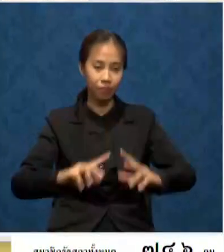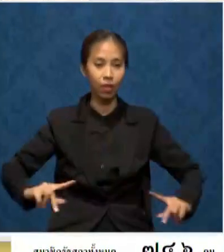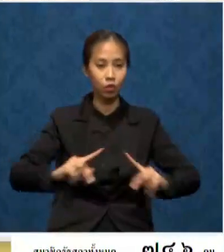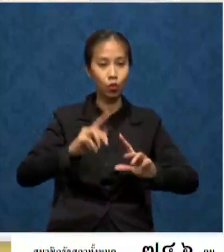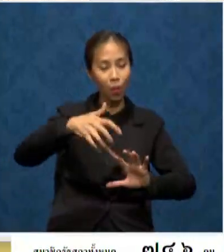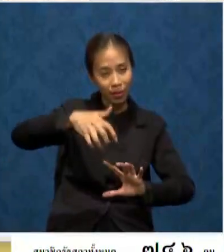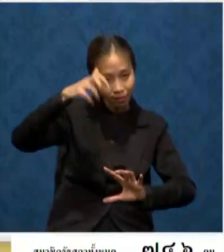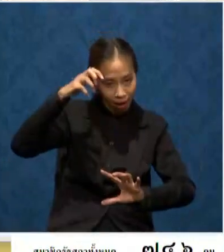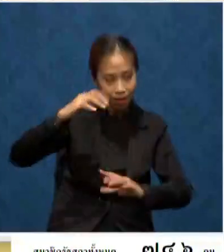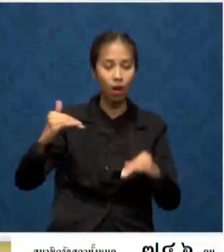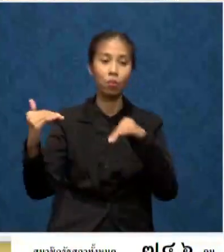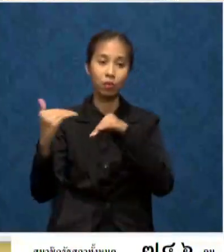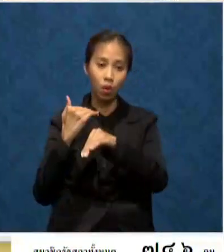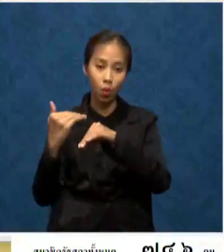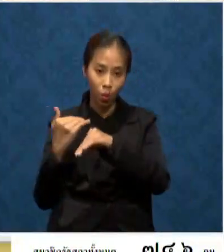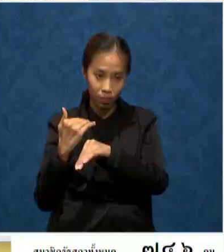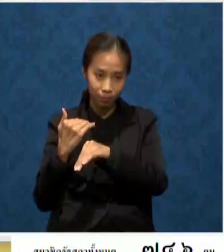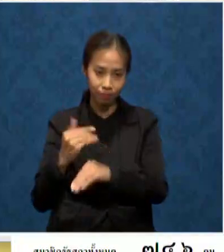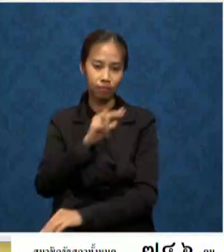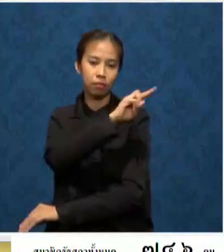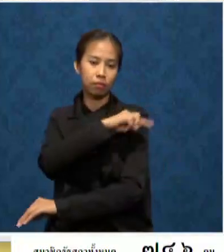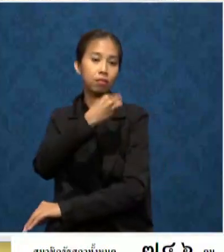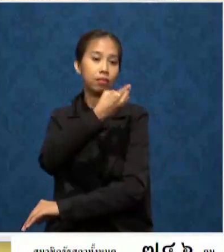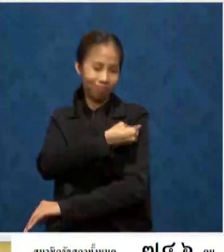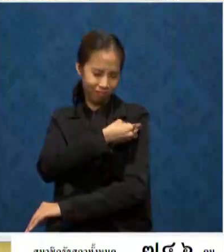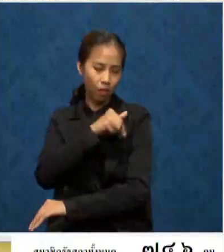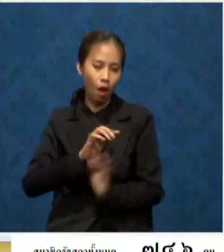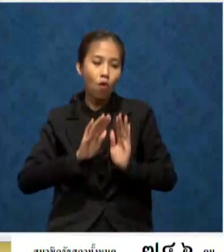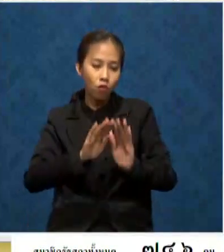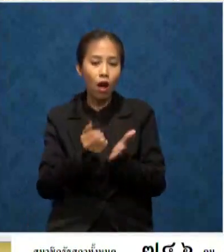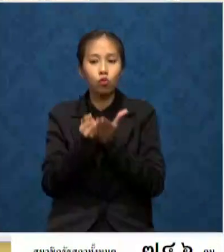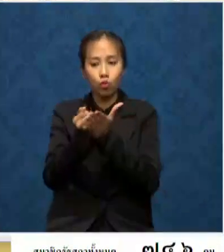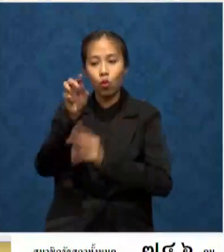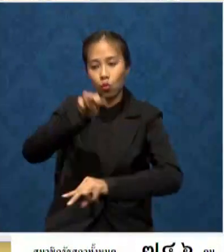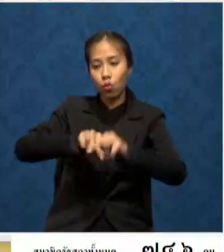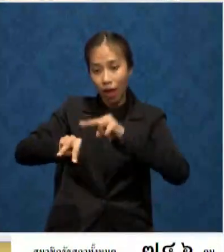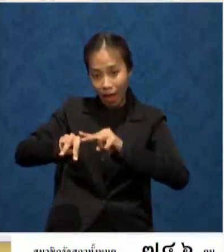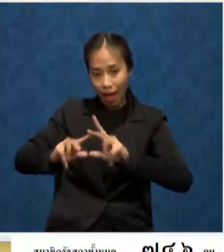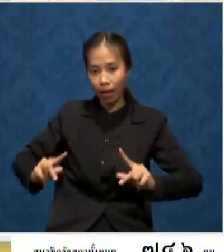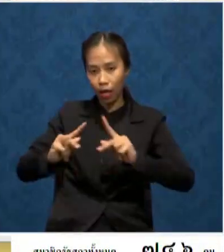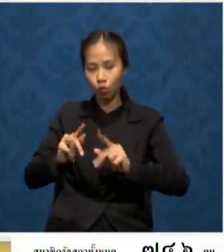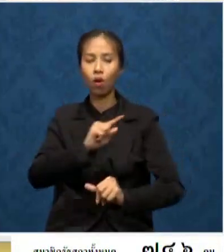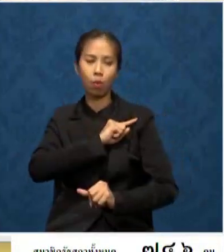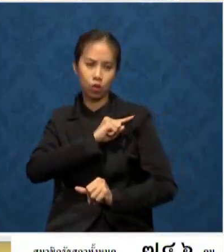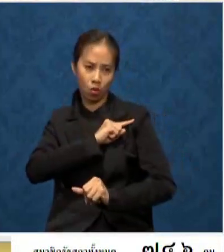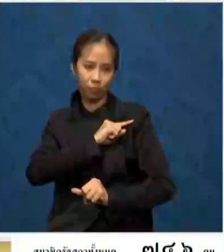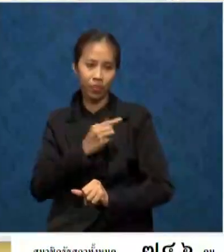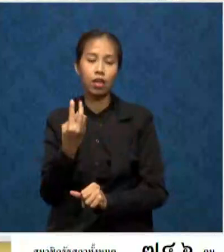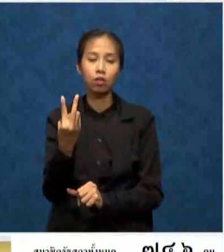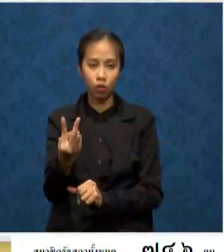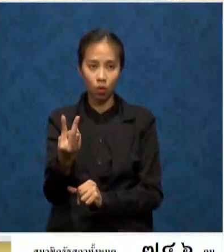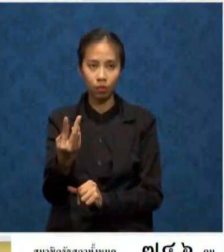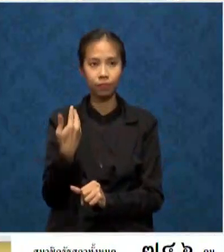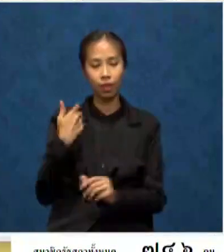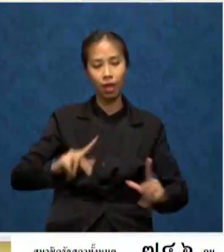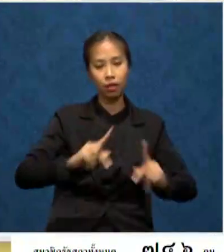คมมนาคมและ สาณาสุขช่วยดูแลเรื่องนี้ฝากกะสวงทเกี่ยวข้องอีก 2 กะสวงคอกะส